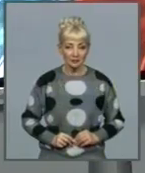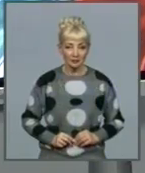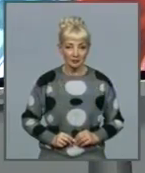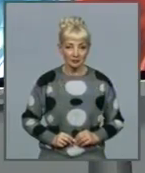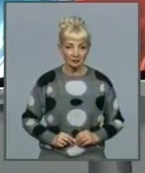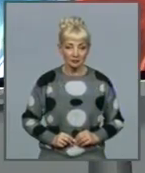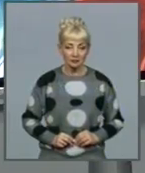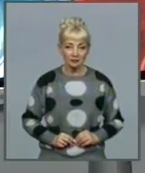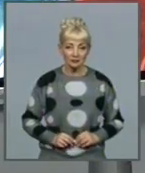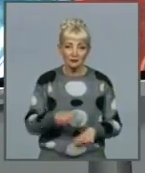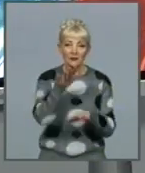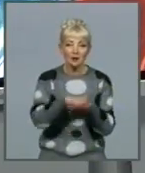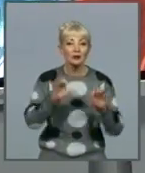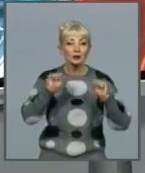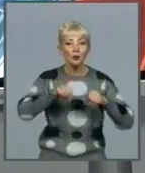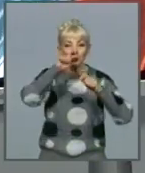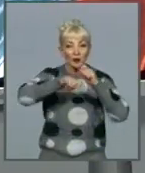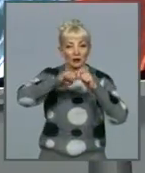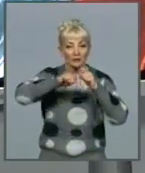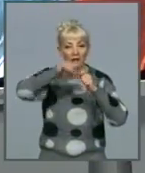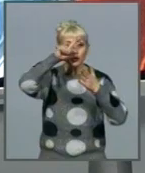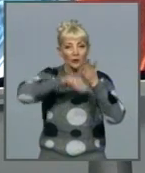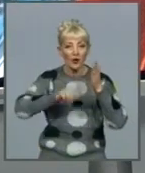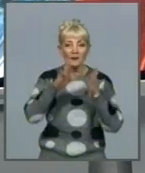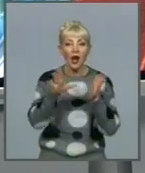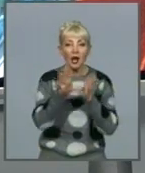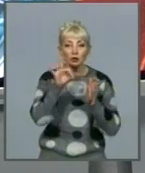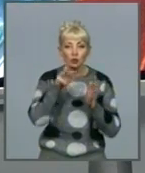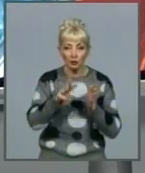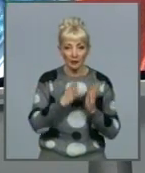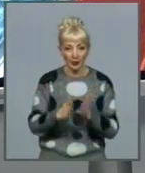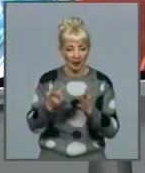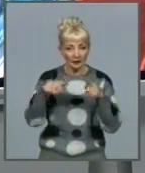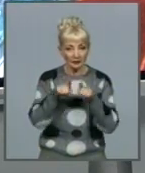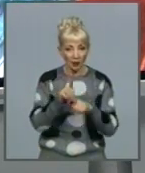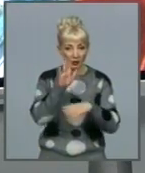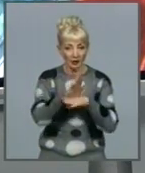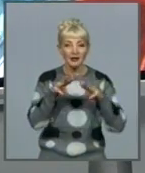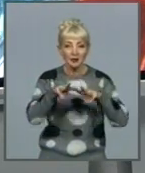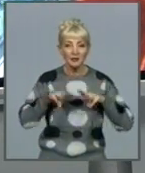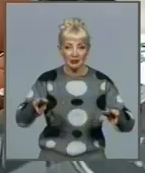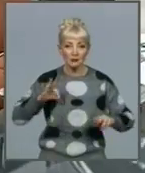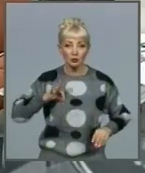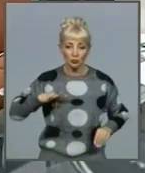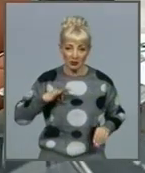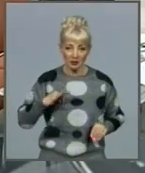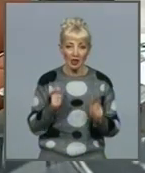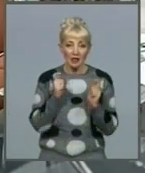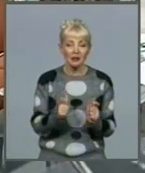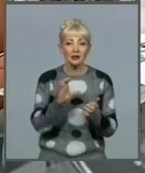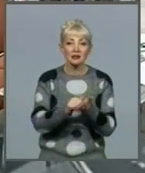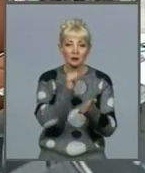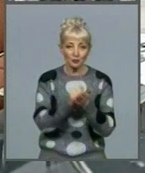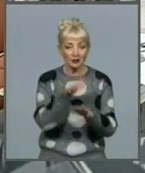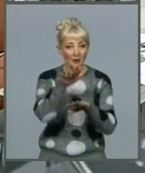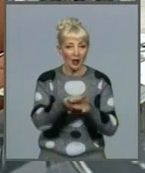Банки зможуть перевіряти довіреності в електронному порядку. Відповідний наказ видали у Міністерстві юстиції. Згідно з документом, банки та фінансові